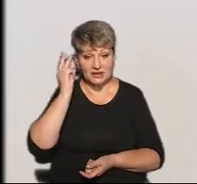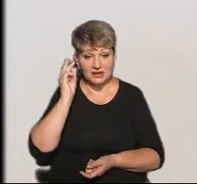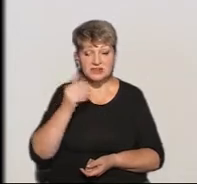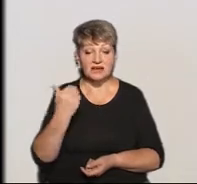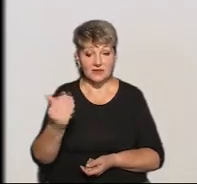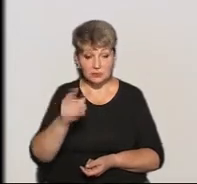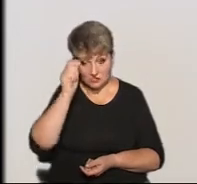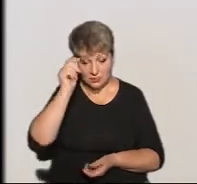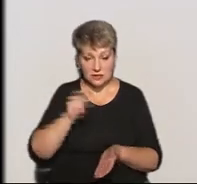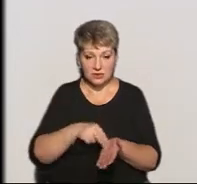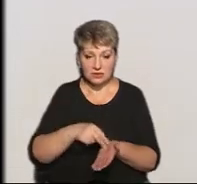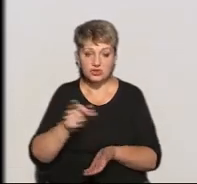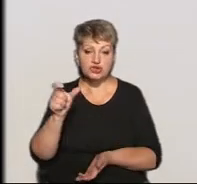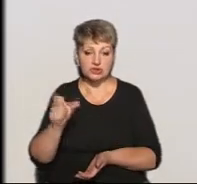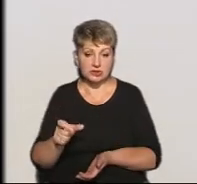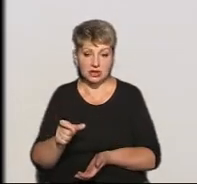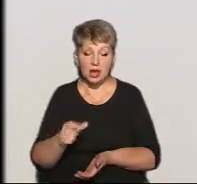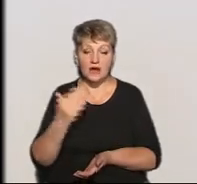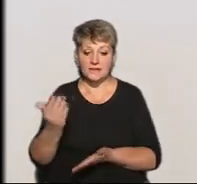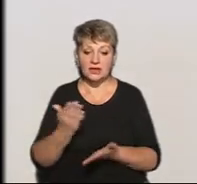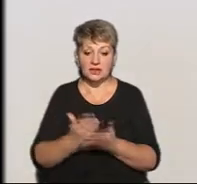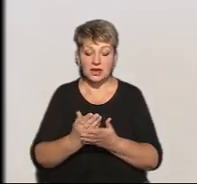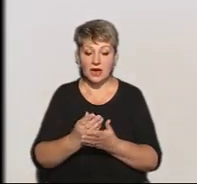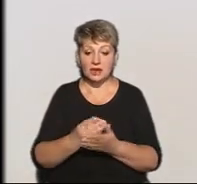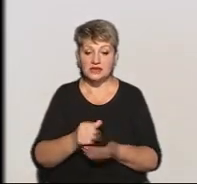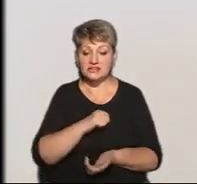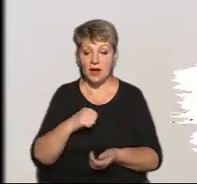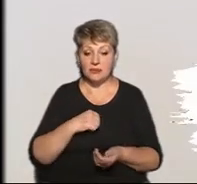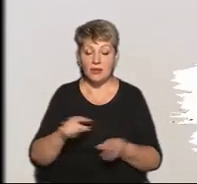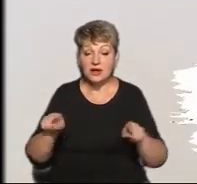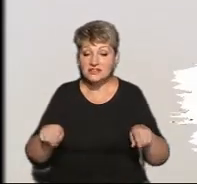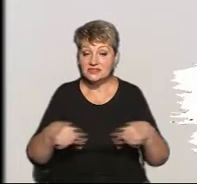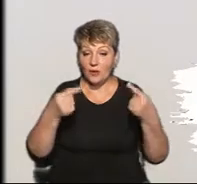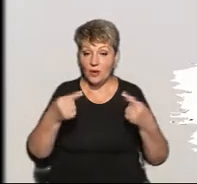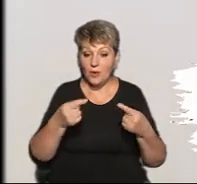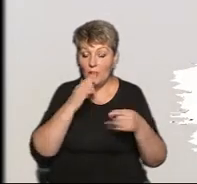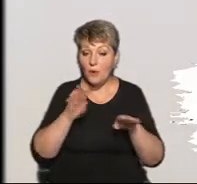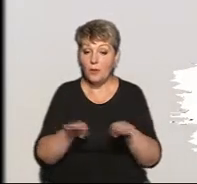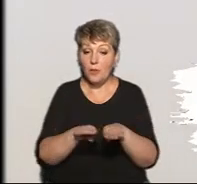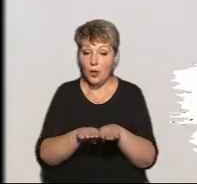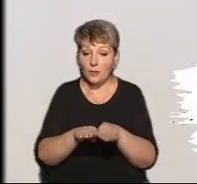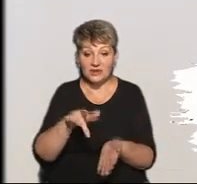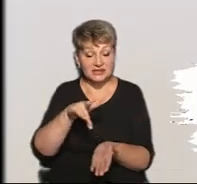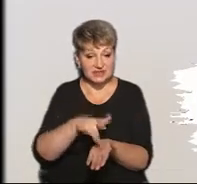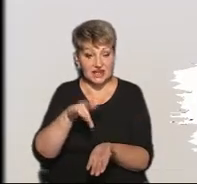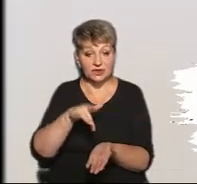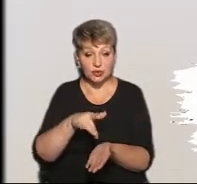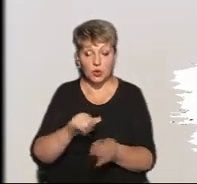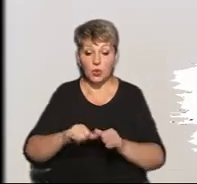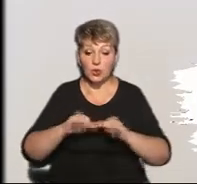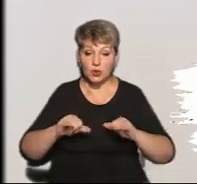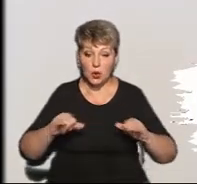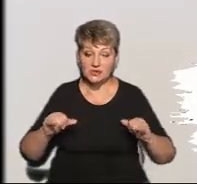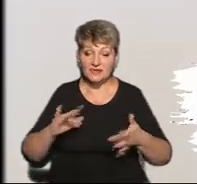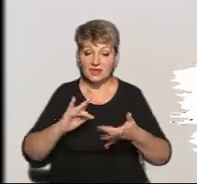черкащанин. Він є автором ідеї створення подібного центру